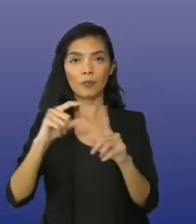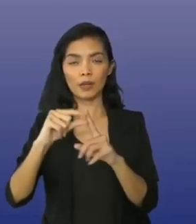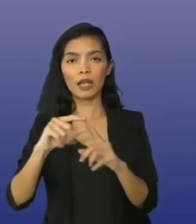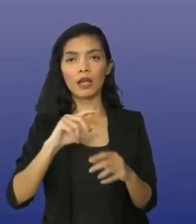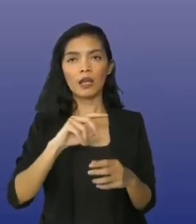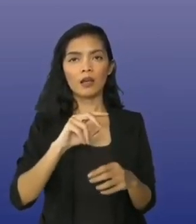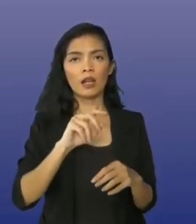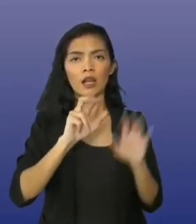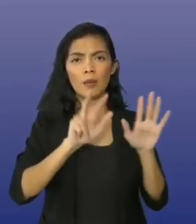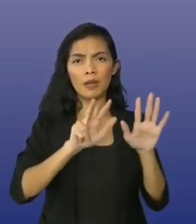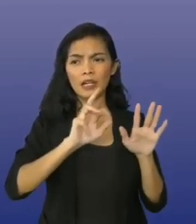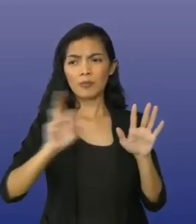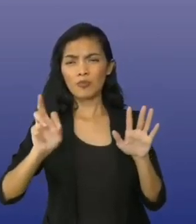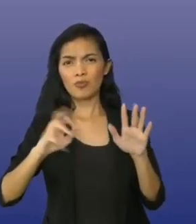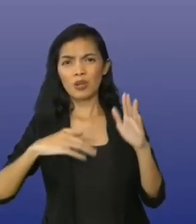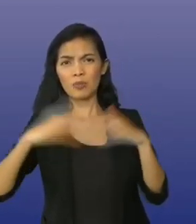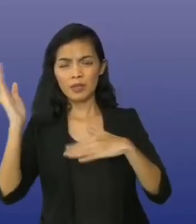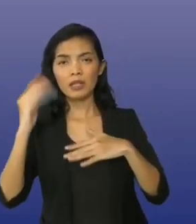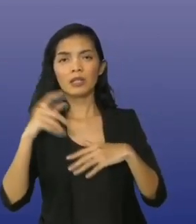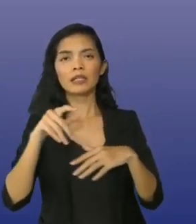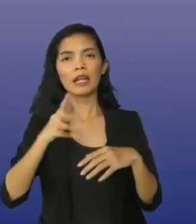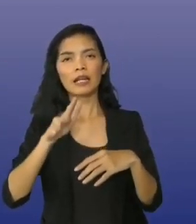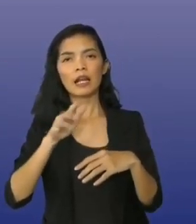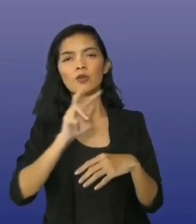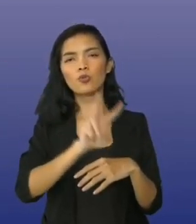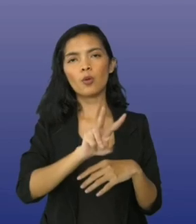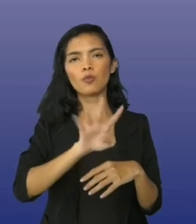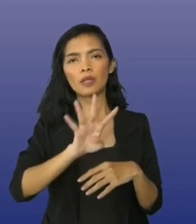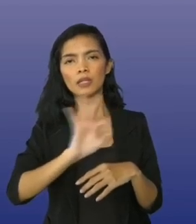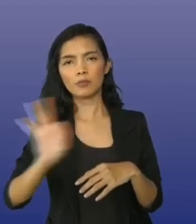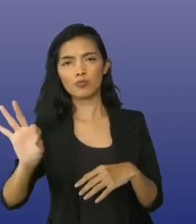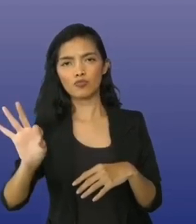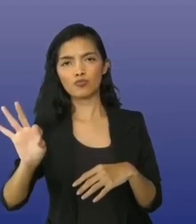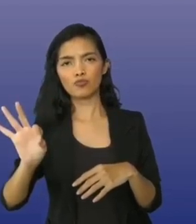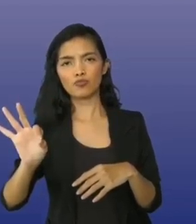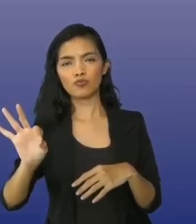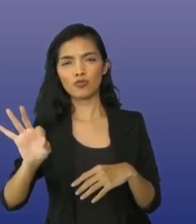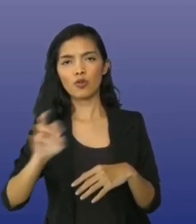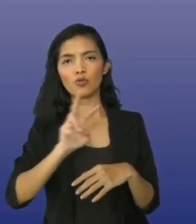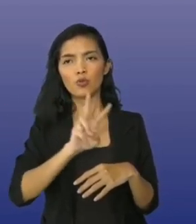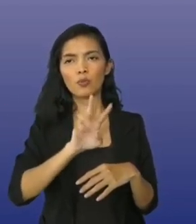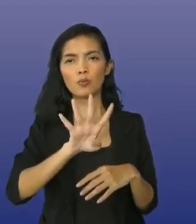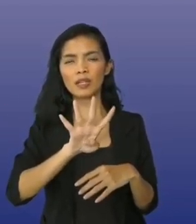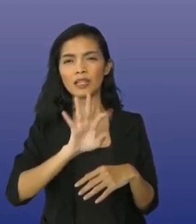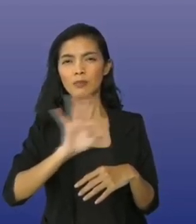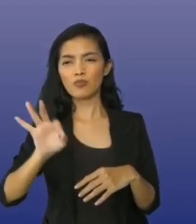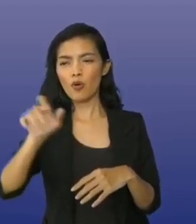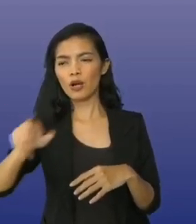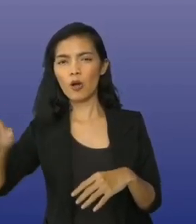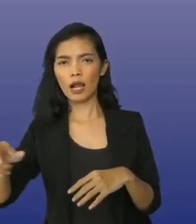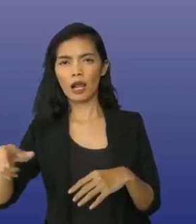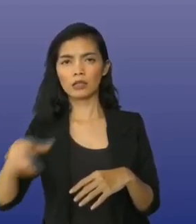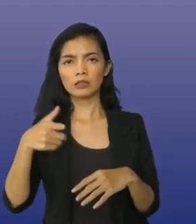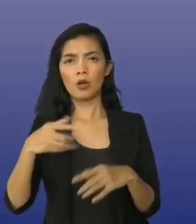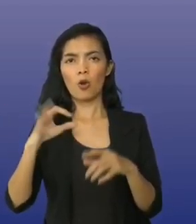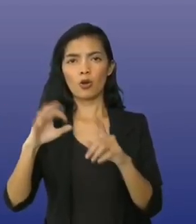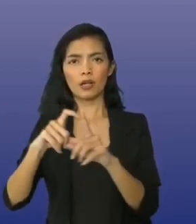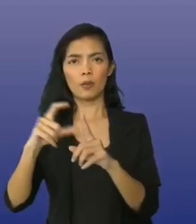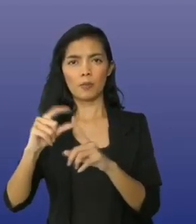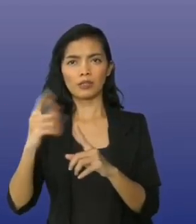8944 Desa tadi sudah menangani 24519 odp itu artinya